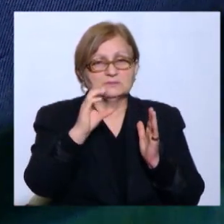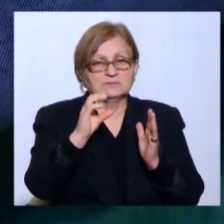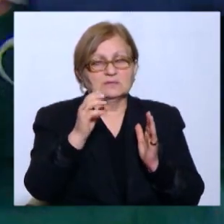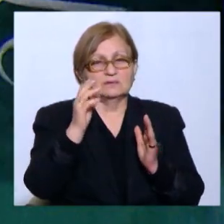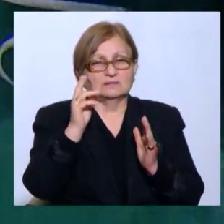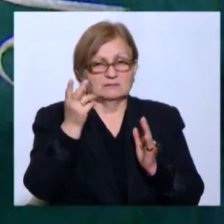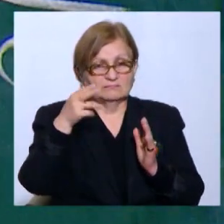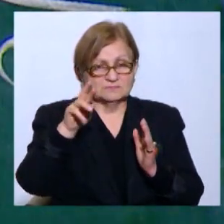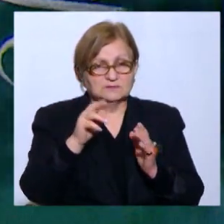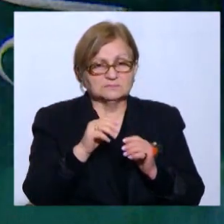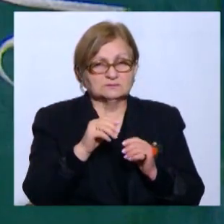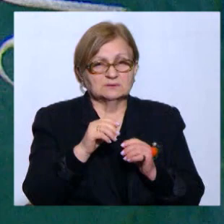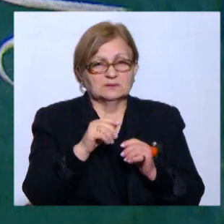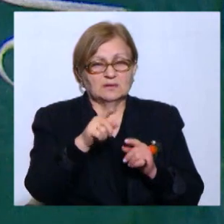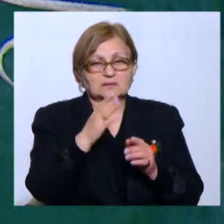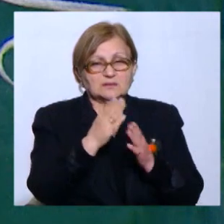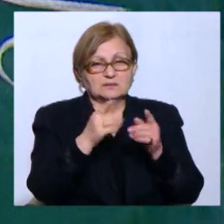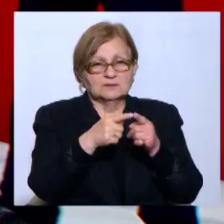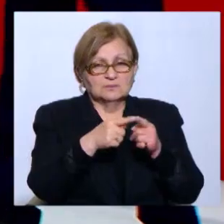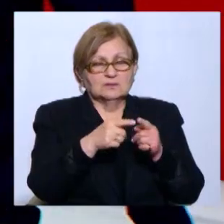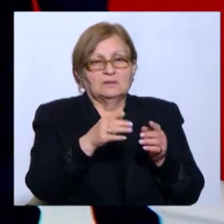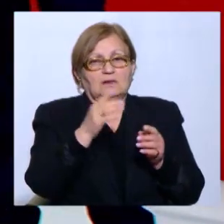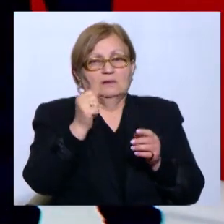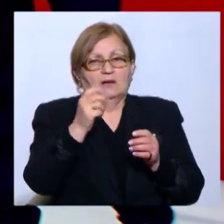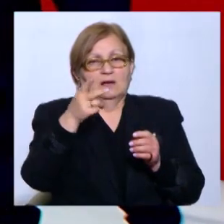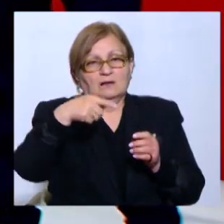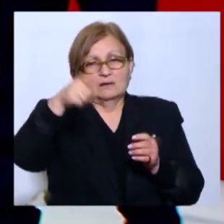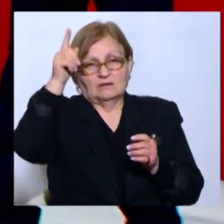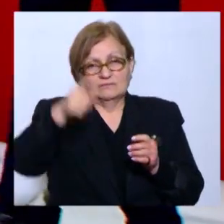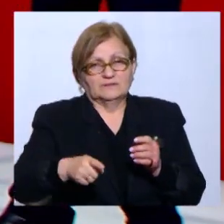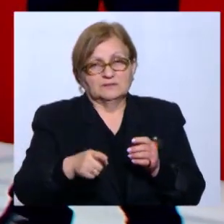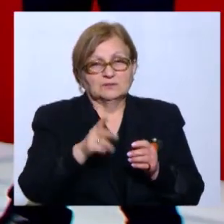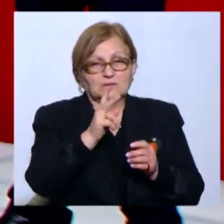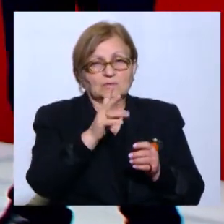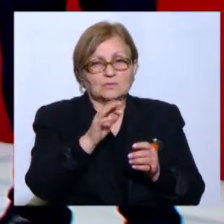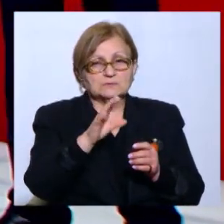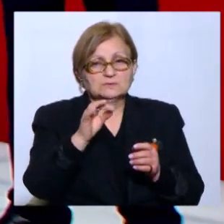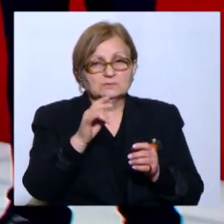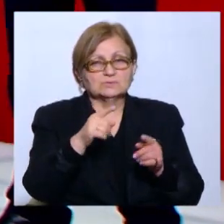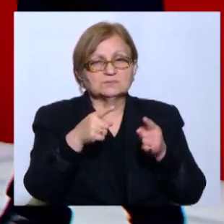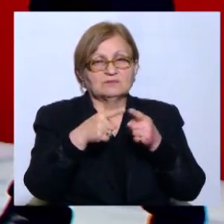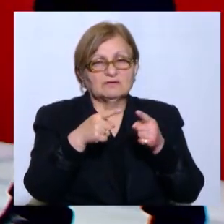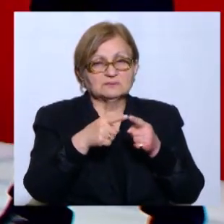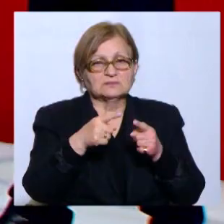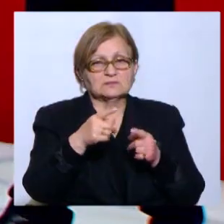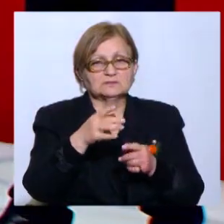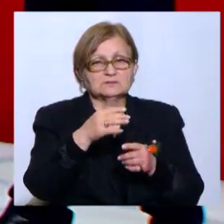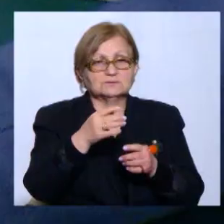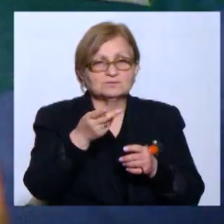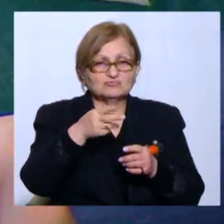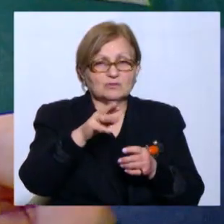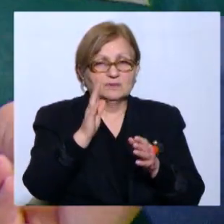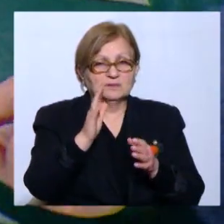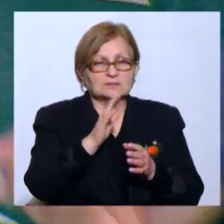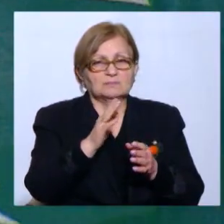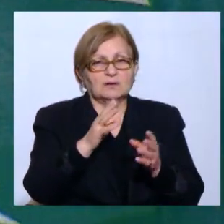არის კუთხე და მეორე არის გვერდი. მოდით დავწეროთ კოსინუს კვადრატის და სინუს კვადრატის ჯამი. Გამოგვივა b კვადრატი